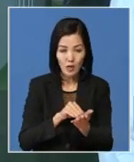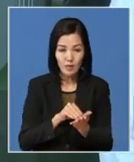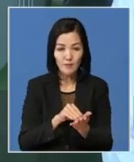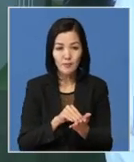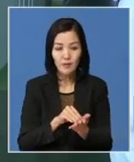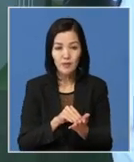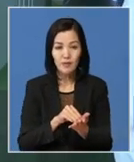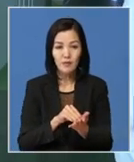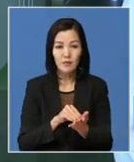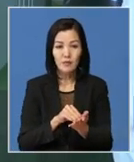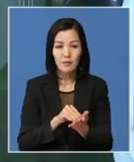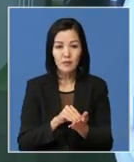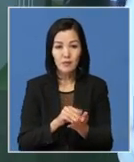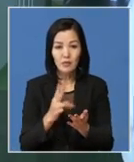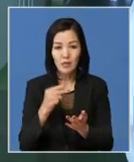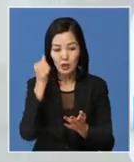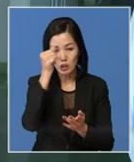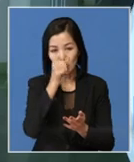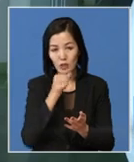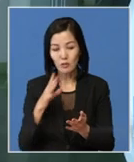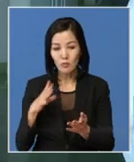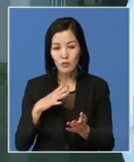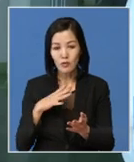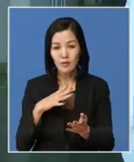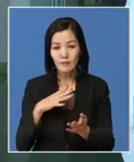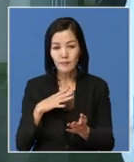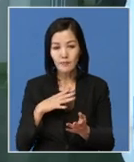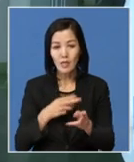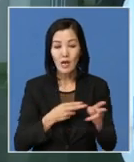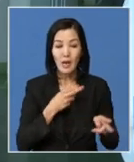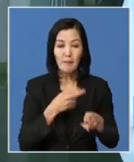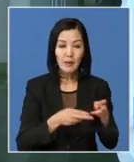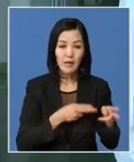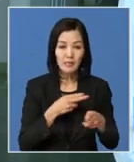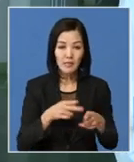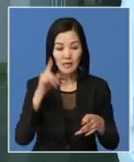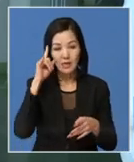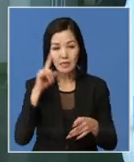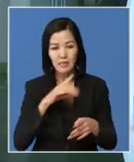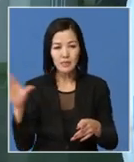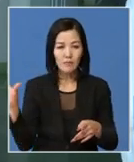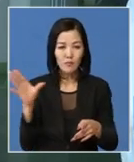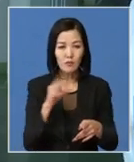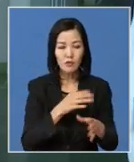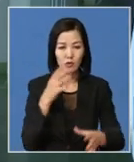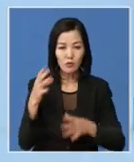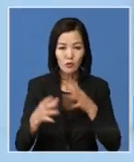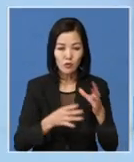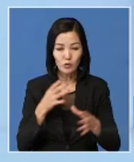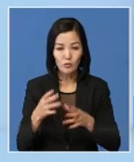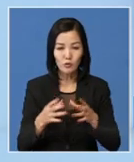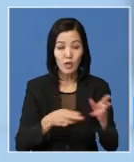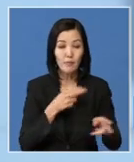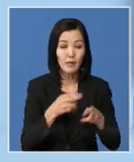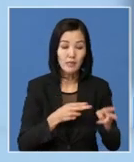істегенімізге 2-ші жылға кетіп бара жатыр. Таладағы қандай операциялар жасалады, Қазақстан бойынша, бағана дүние жүзі бойынша